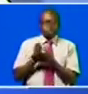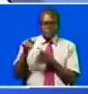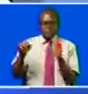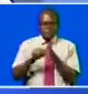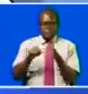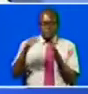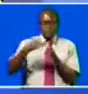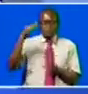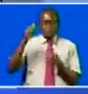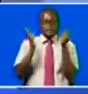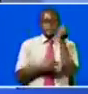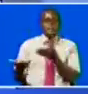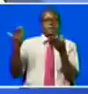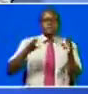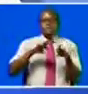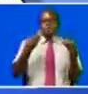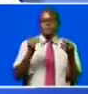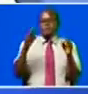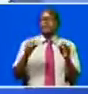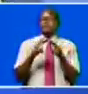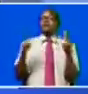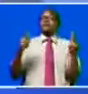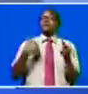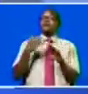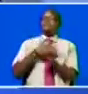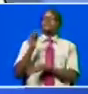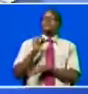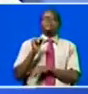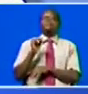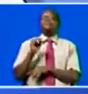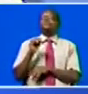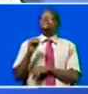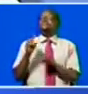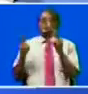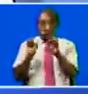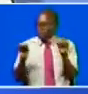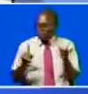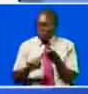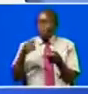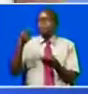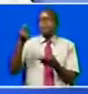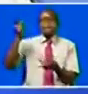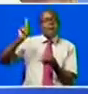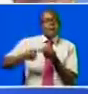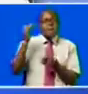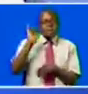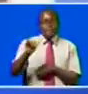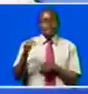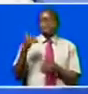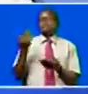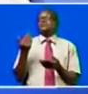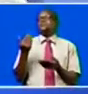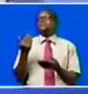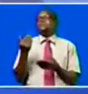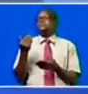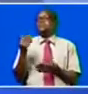yako. Kama ulikuwa ni mtu wa mali unapata mali inaanza kupungua. Kama ulikuwa na mtu wa pesa unapata pesa yako inaanza kupungua. Manake yule msichana kazi yake ni